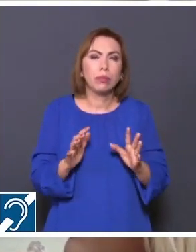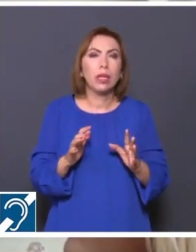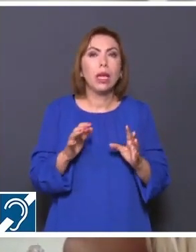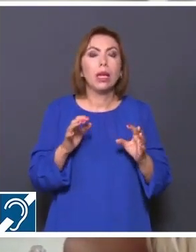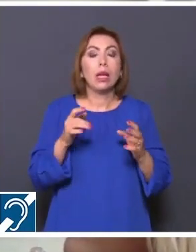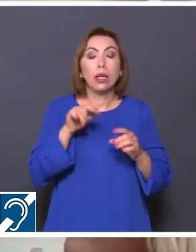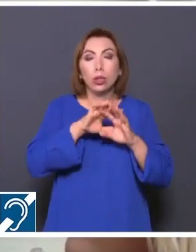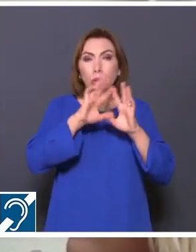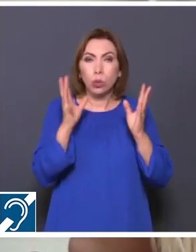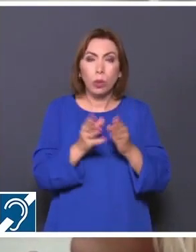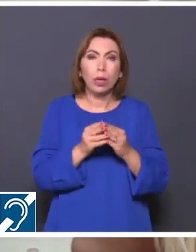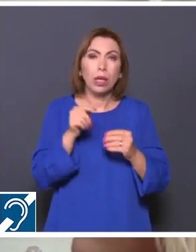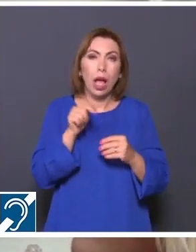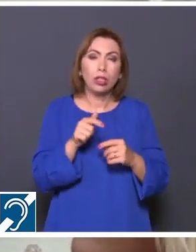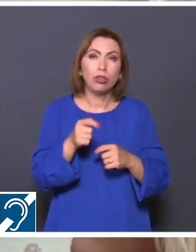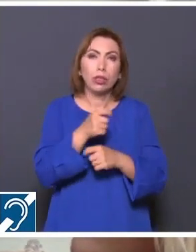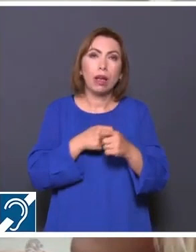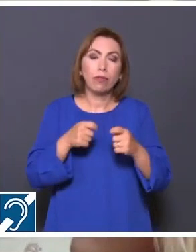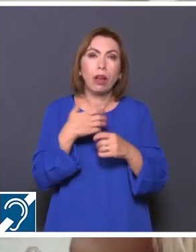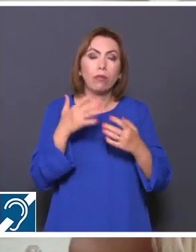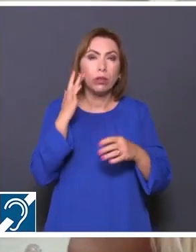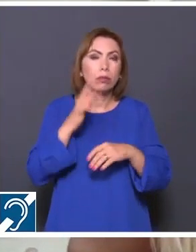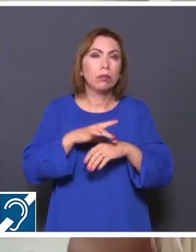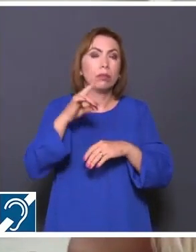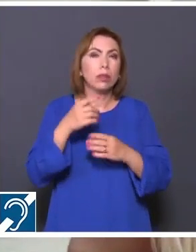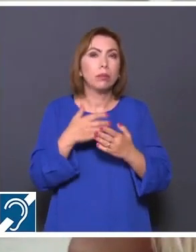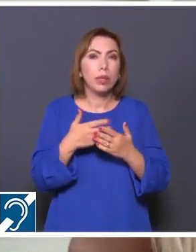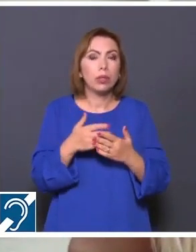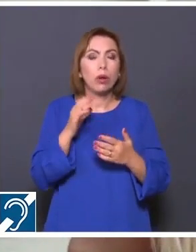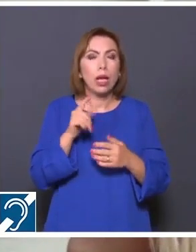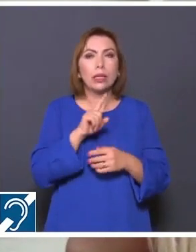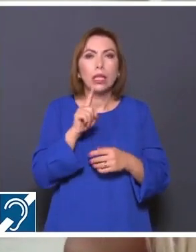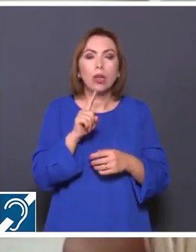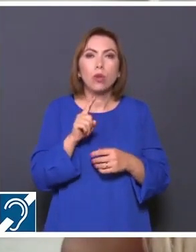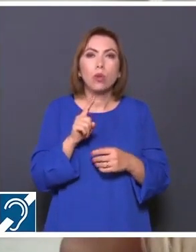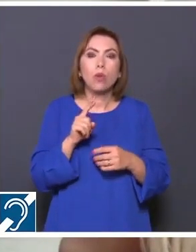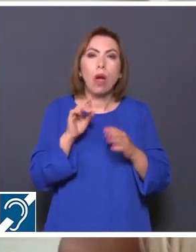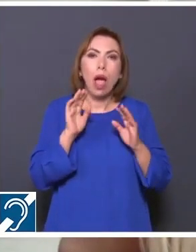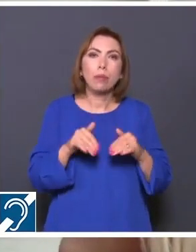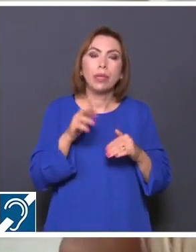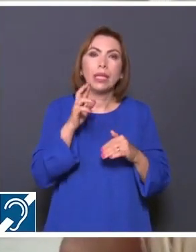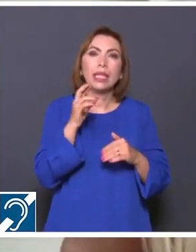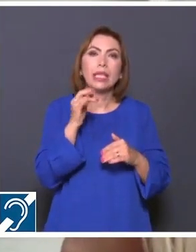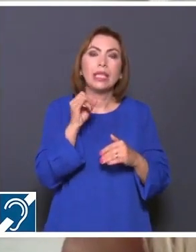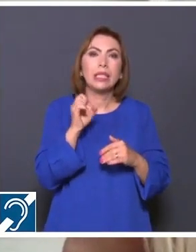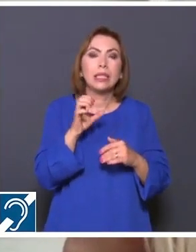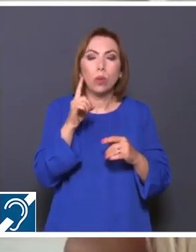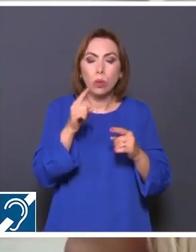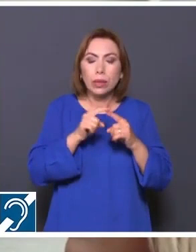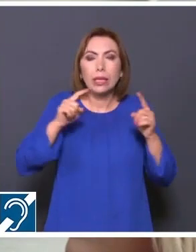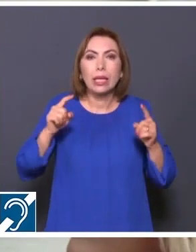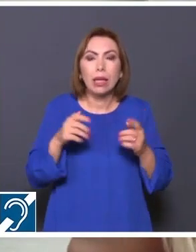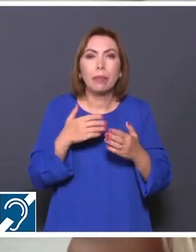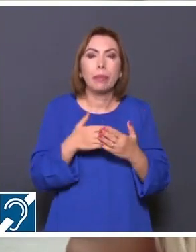întreaga această afacere a fost concepută așa încât să nu își asume nici măcar riscul unei scântei pentru